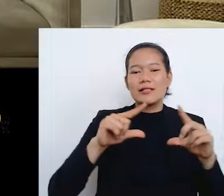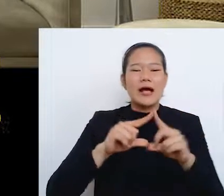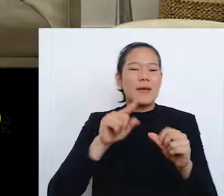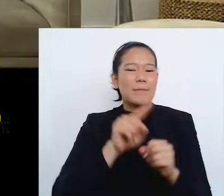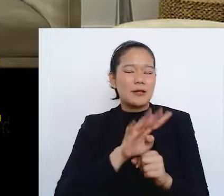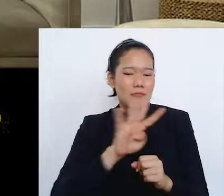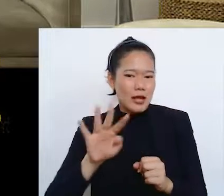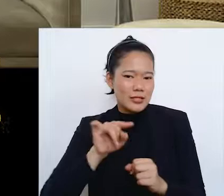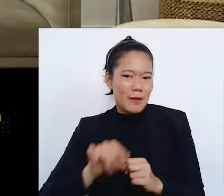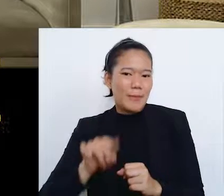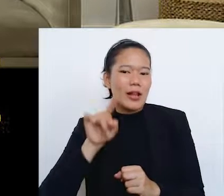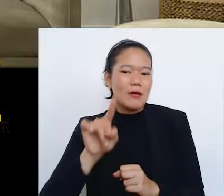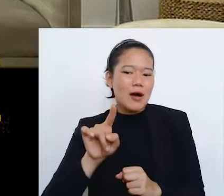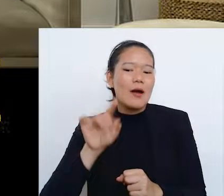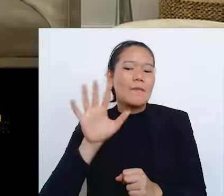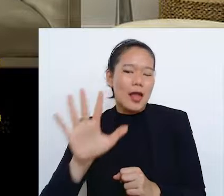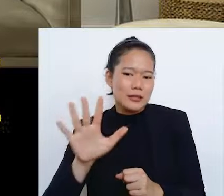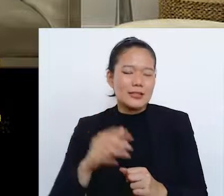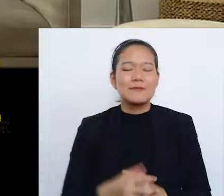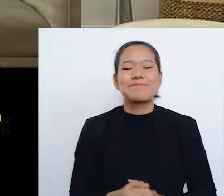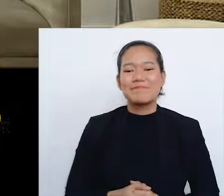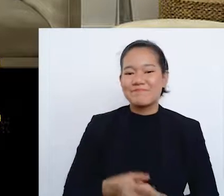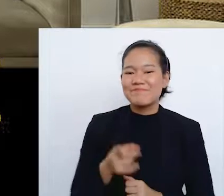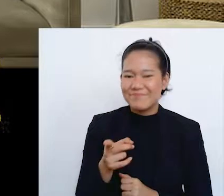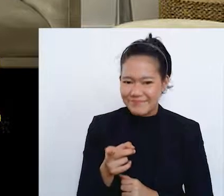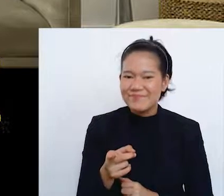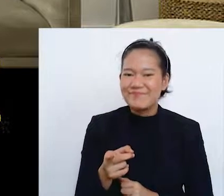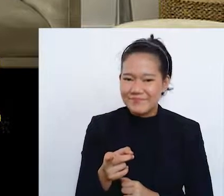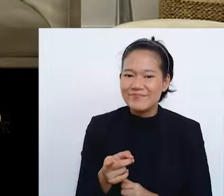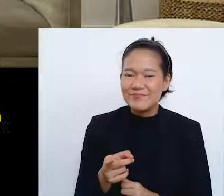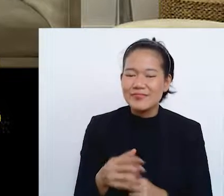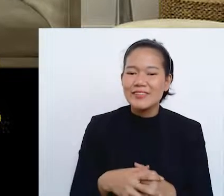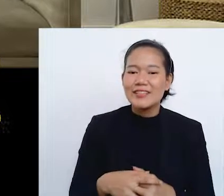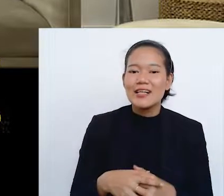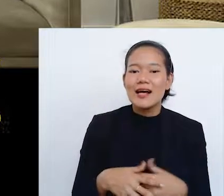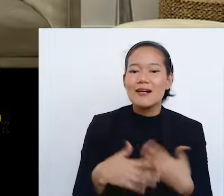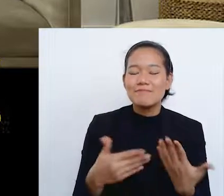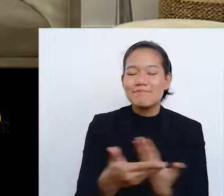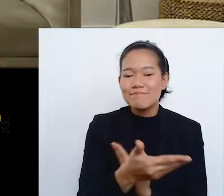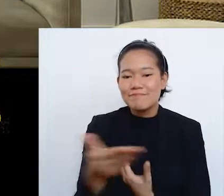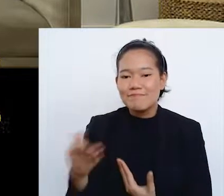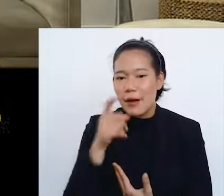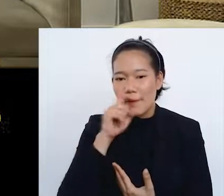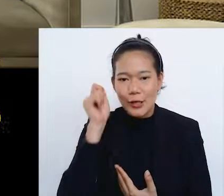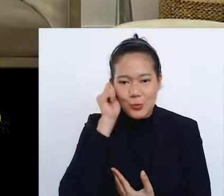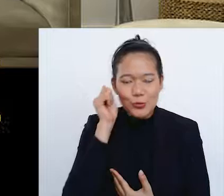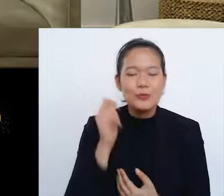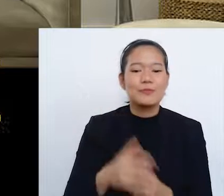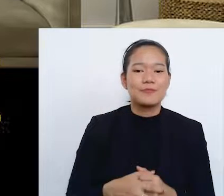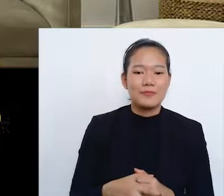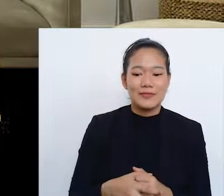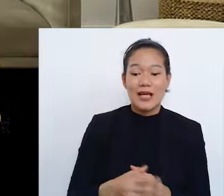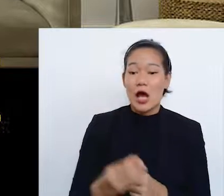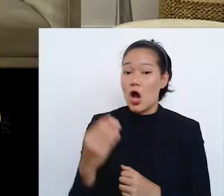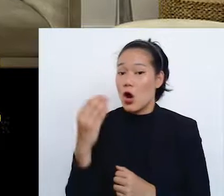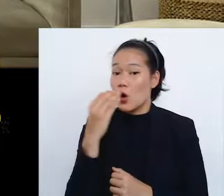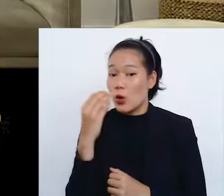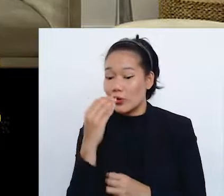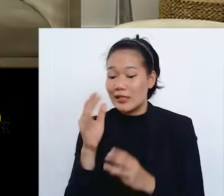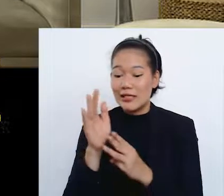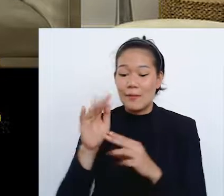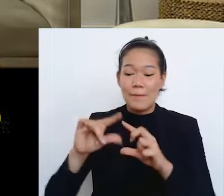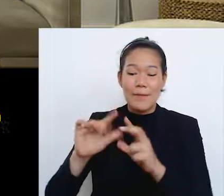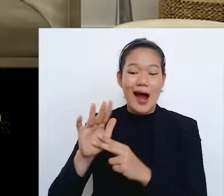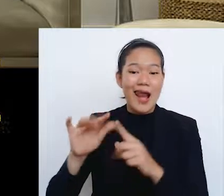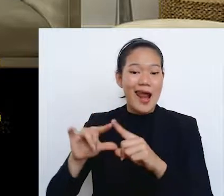14 sampai dengan 15. Nah, Bapak Ibu, saudara-saudari yang terkasih,